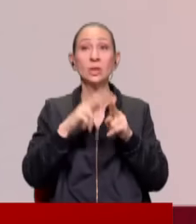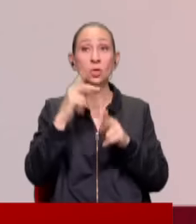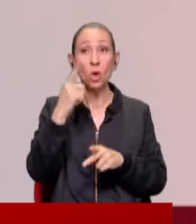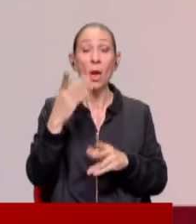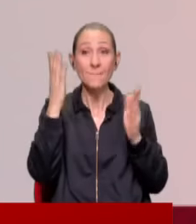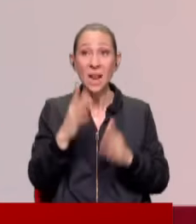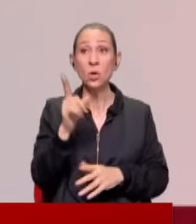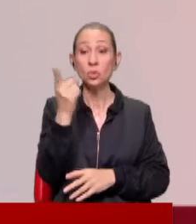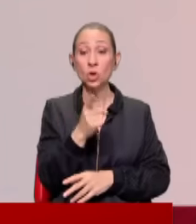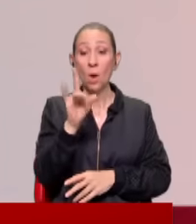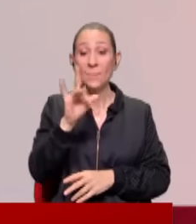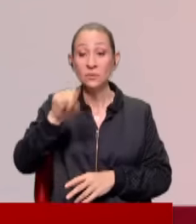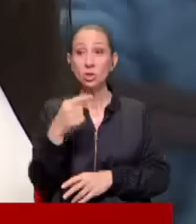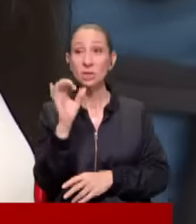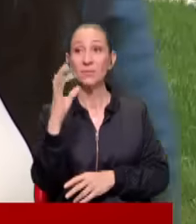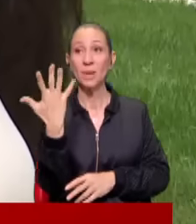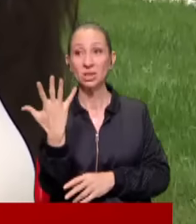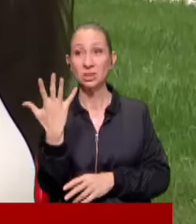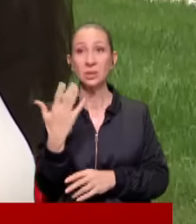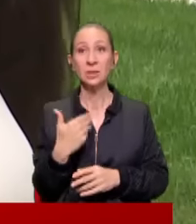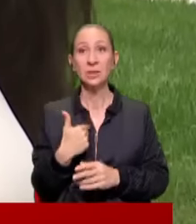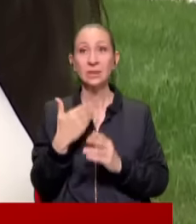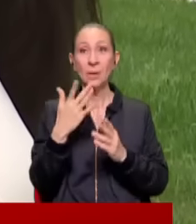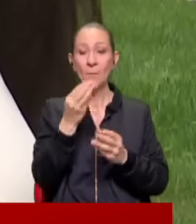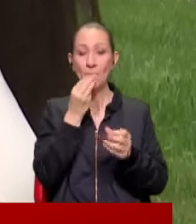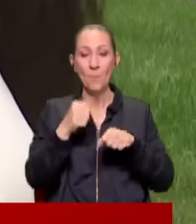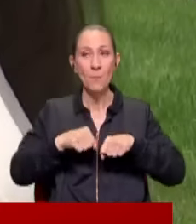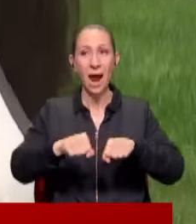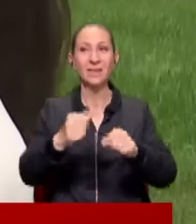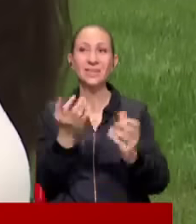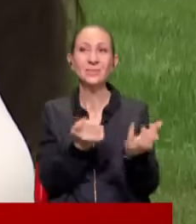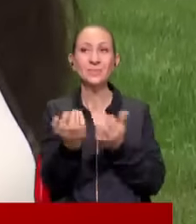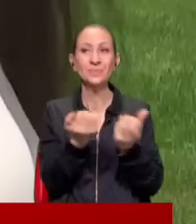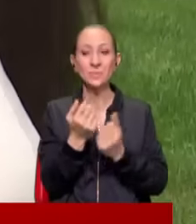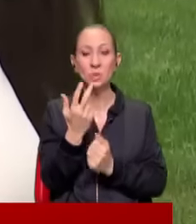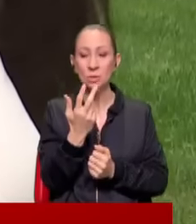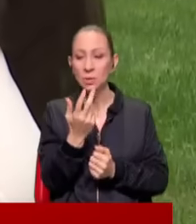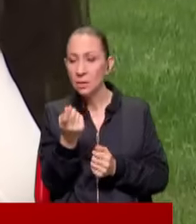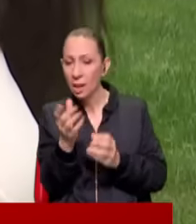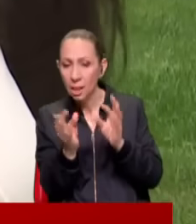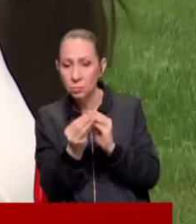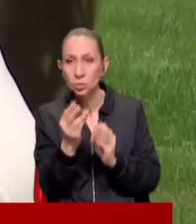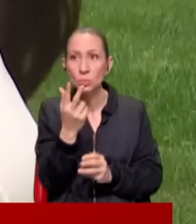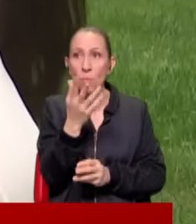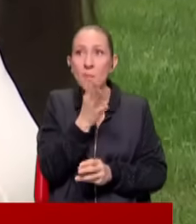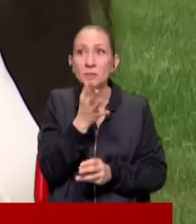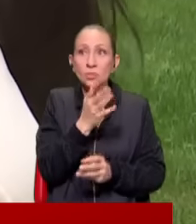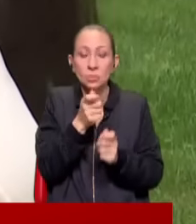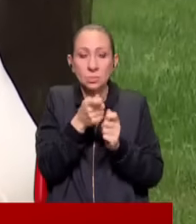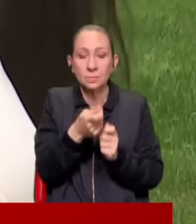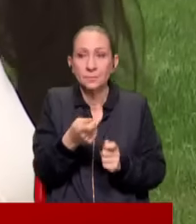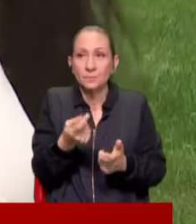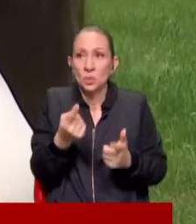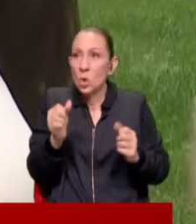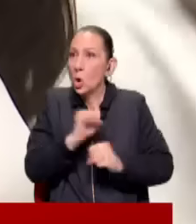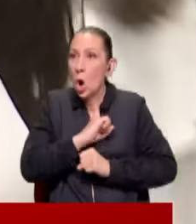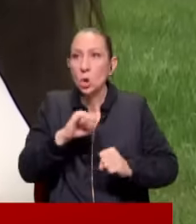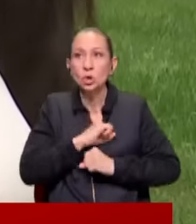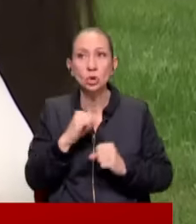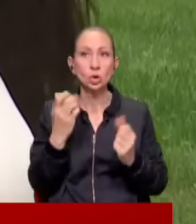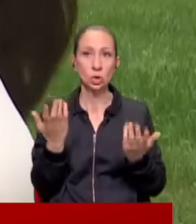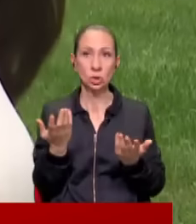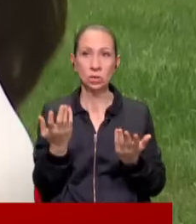bile %15,05. Gittiğimizde market alışverişinde 3-5 bir şeyin 500 lira civarında tutması tabii korkunç rakamlar.